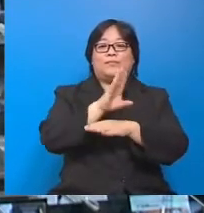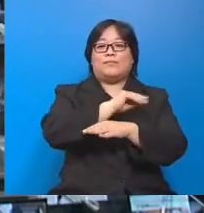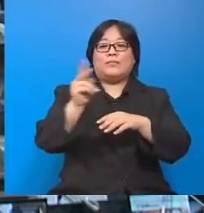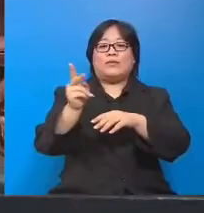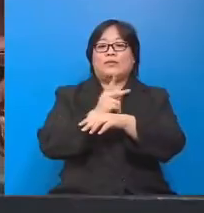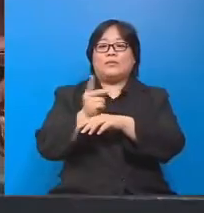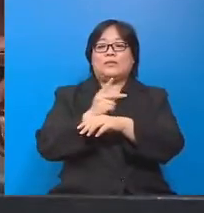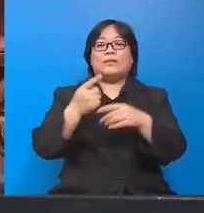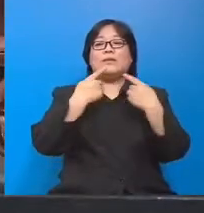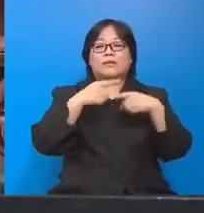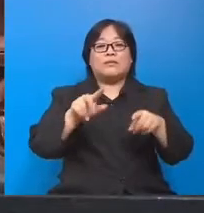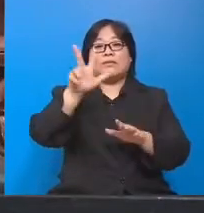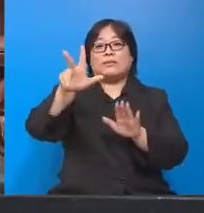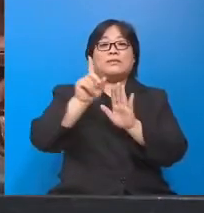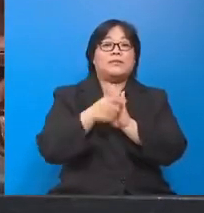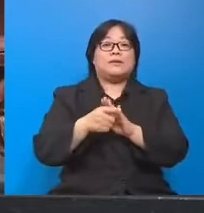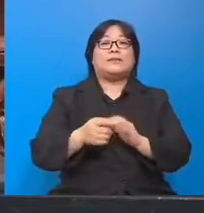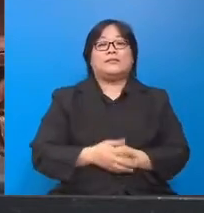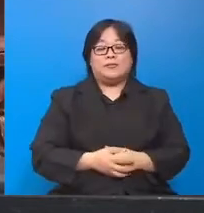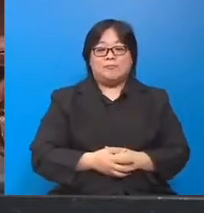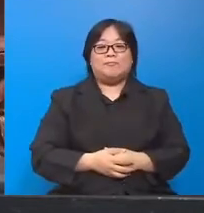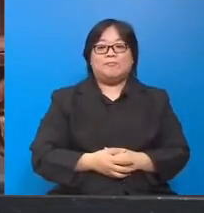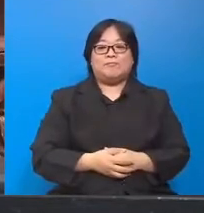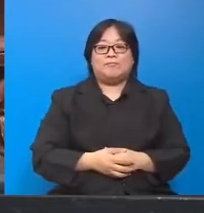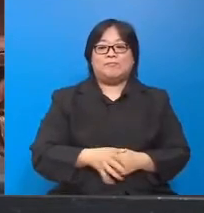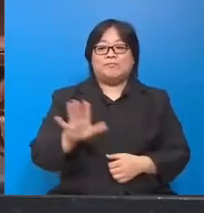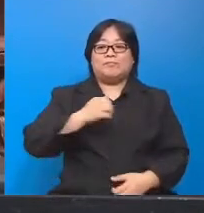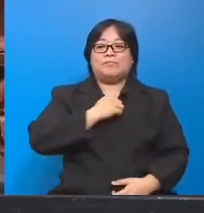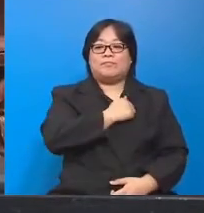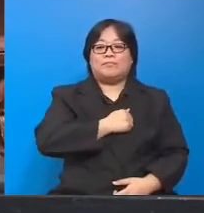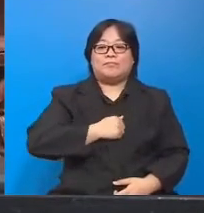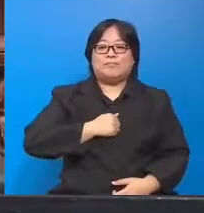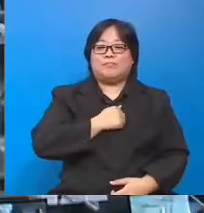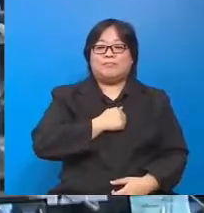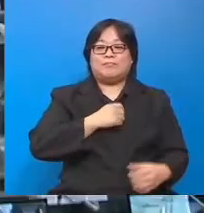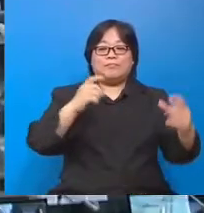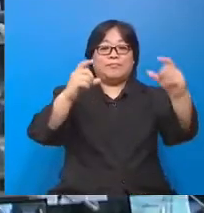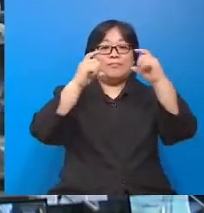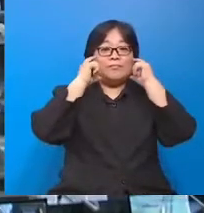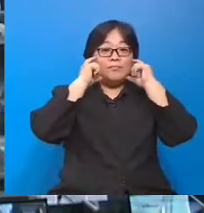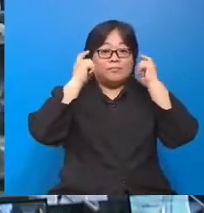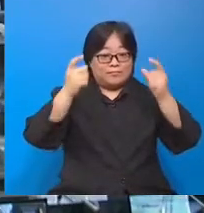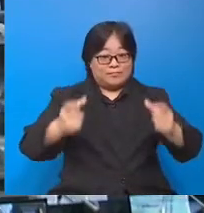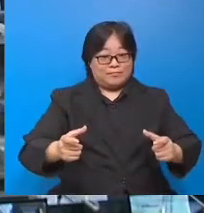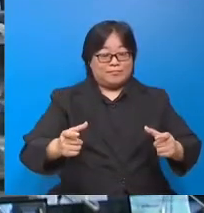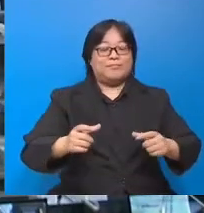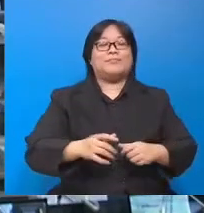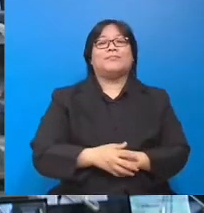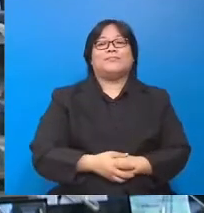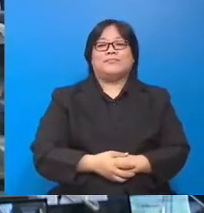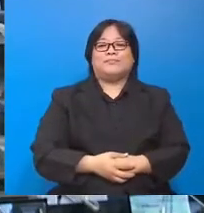koperasi jawabnya game ini minta maaf buka topeng baik